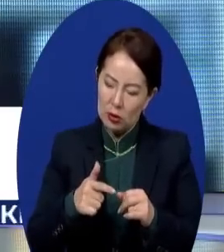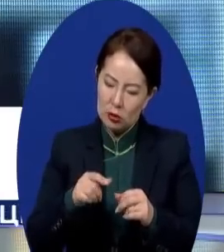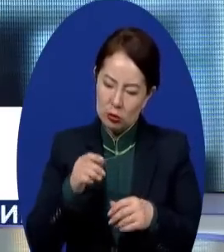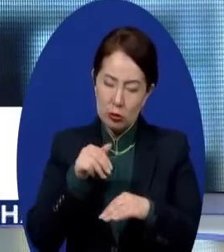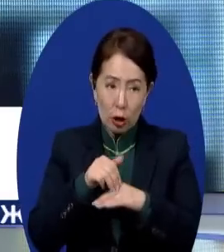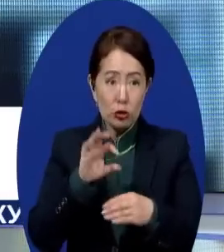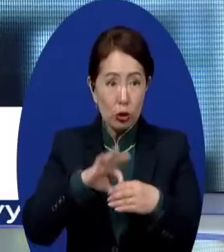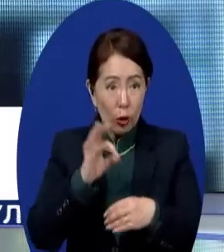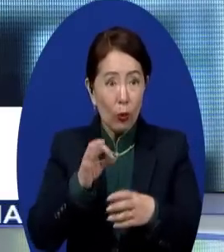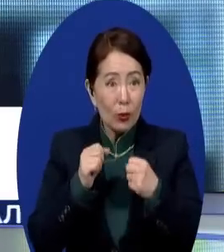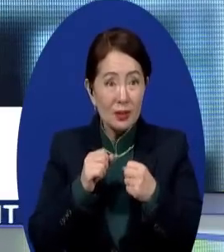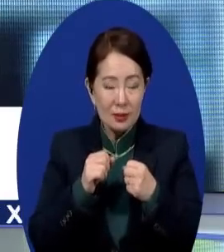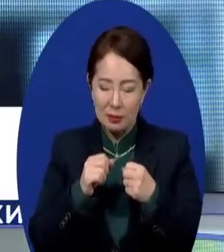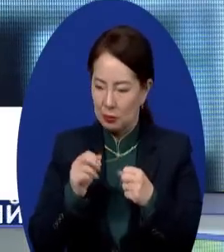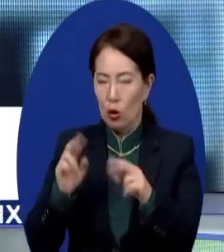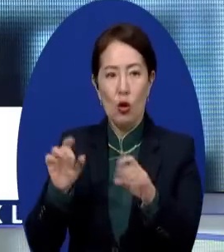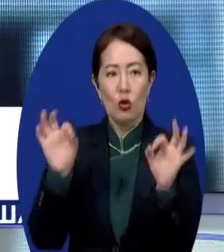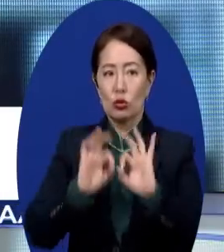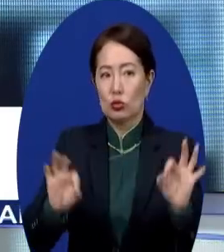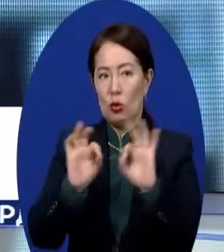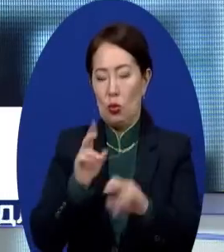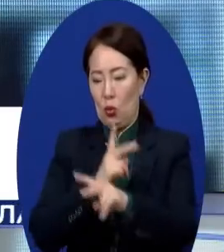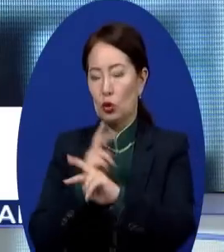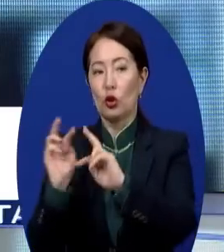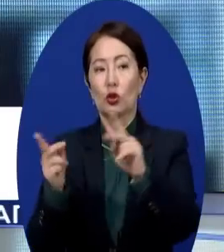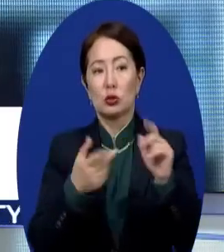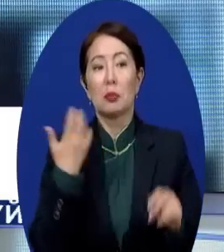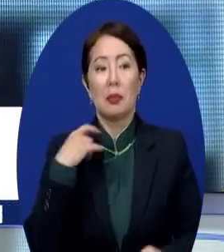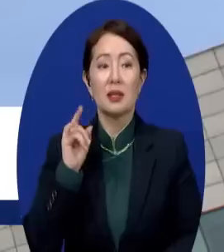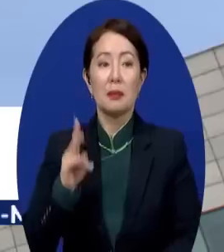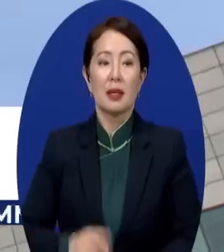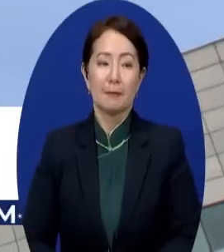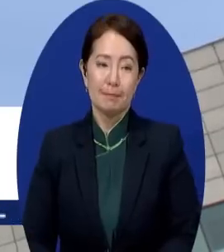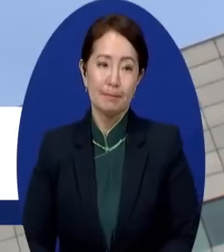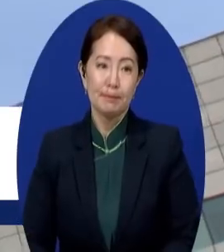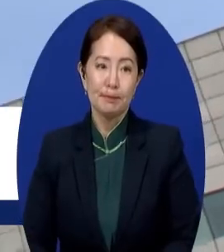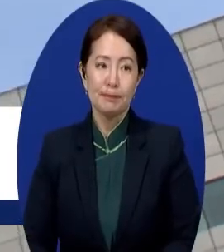тооцвол сонгуулийн тогтолцоо өөрчлөгдөөгүй хууль хувьсаж байсан юм а.